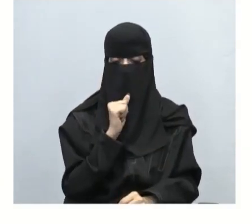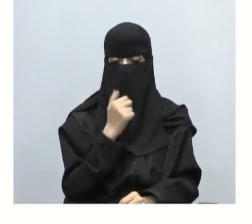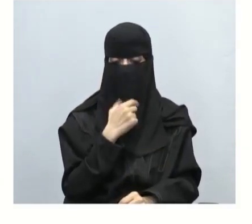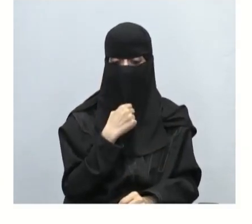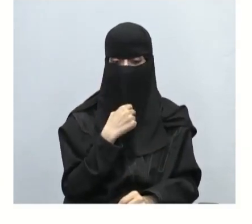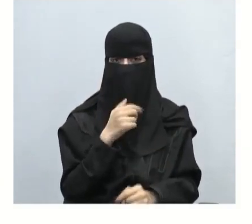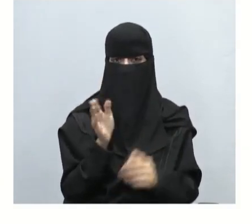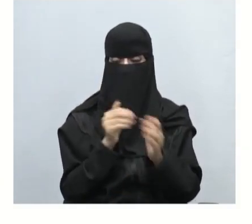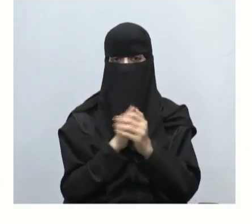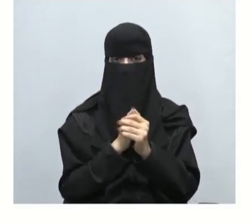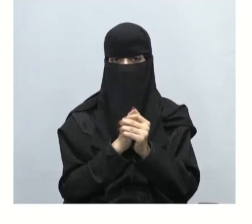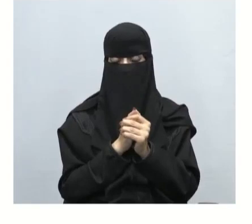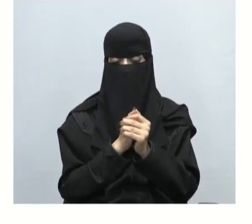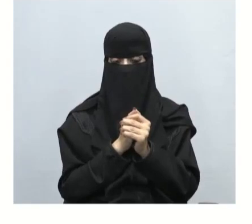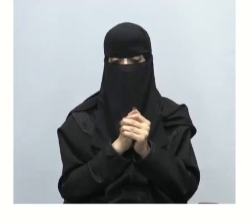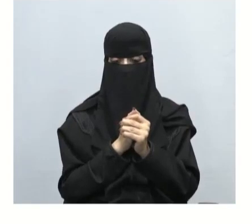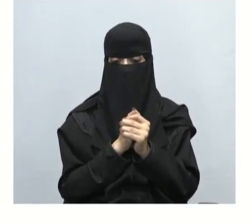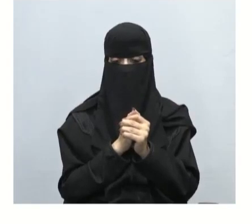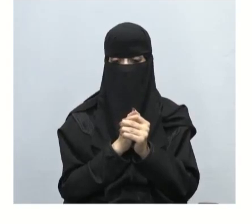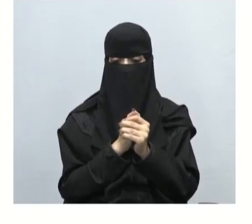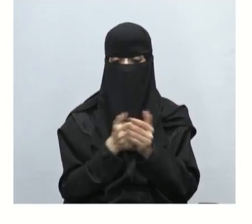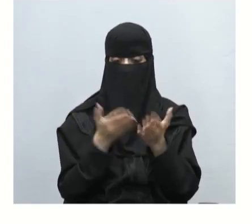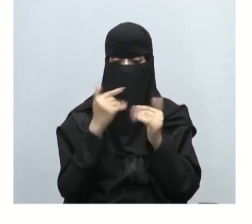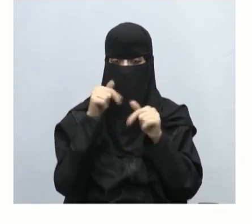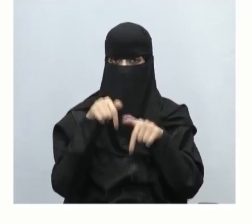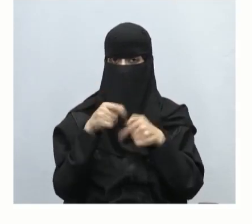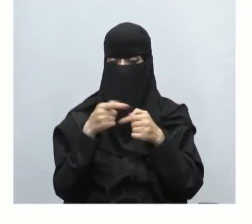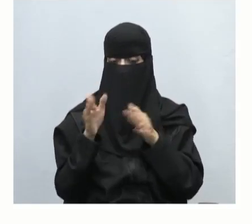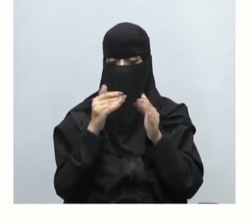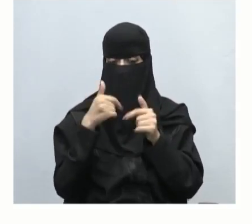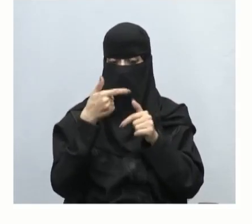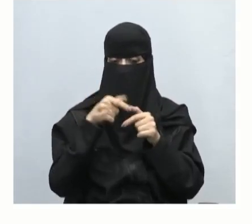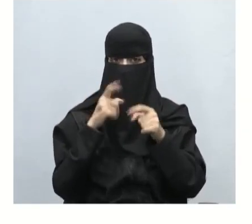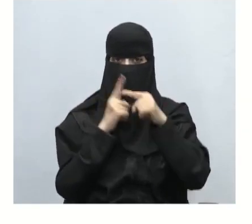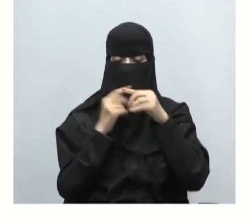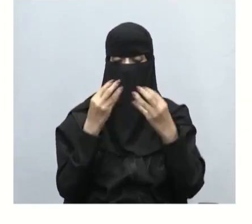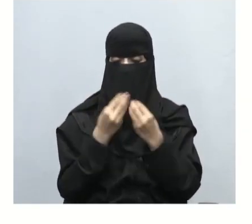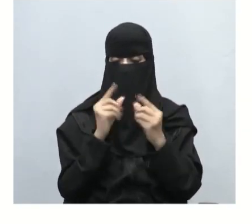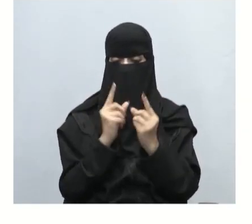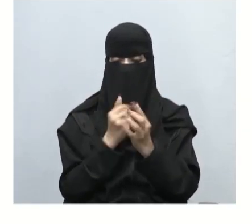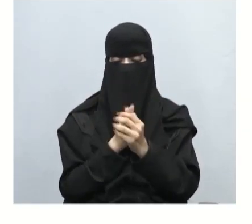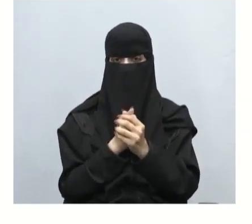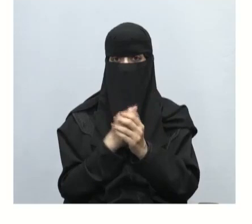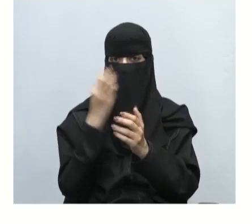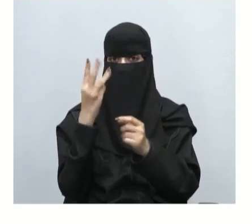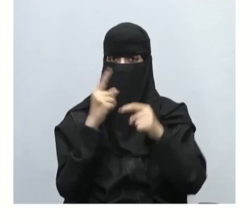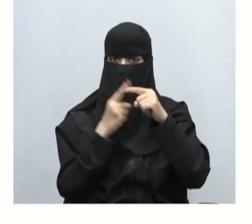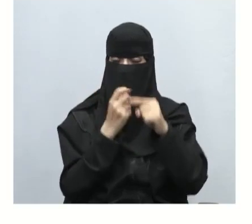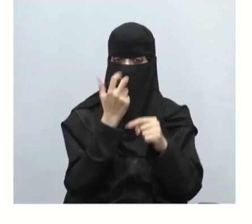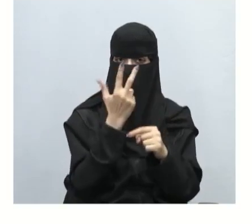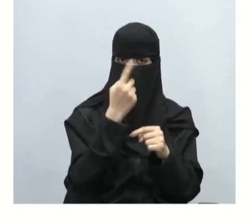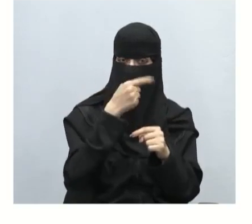ثم مطروحا منها ت الان لدينا عمليه جمع وطرح 3